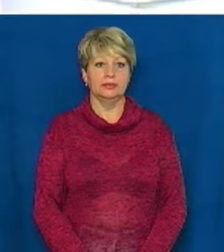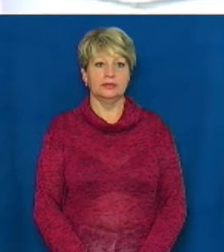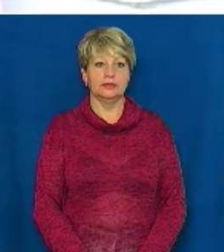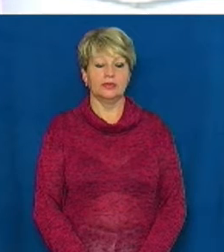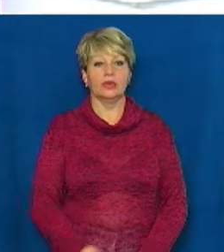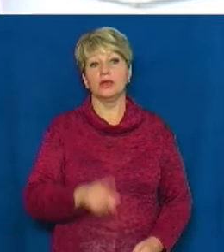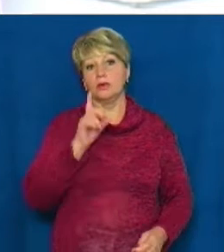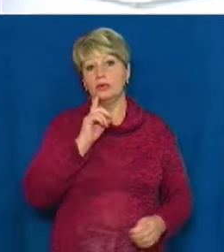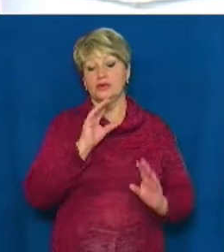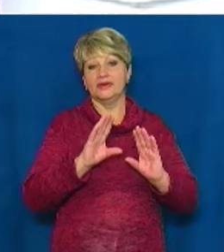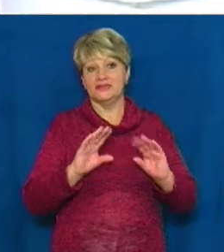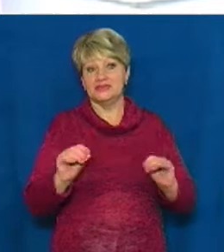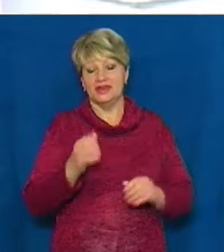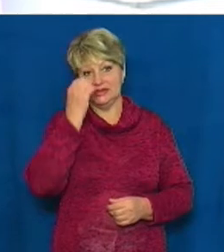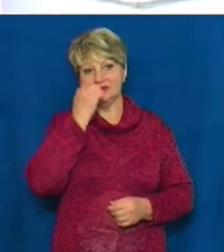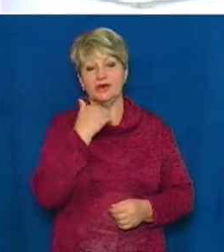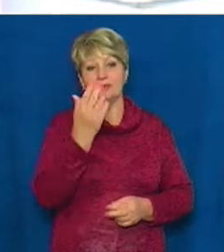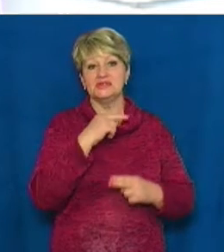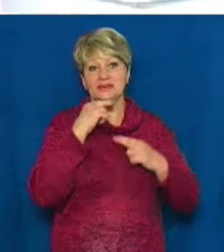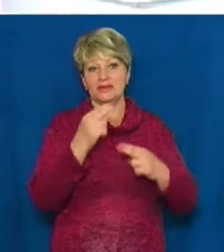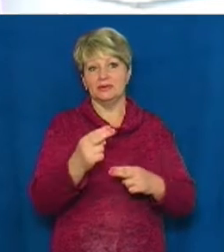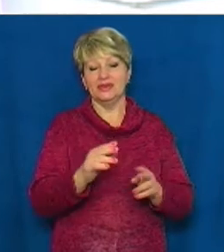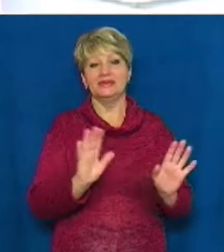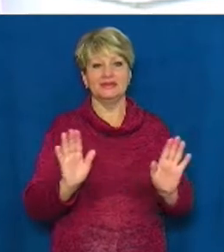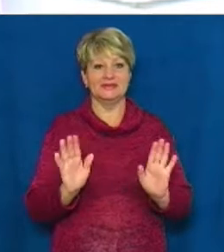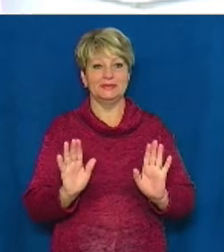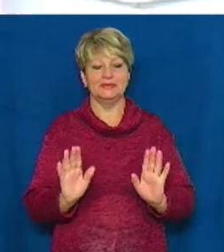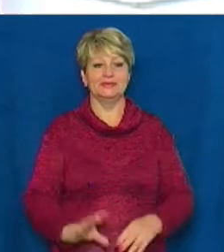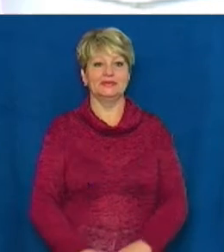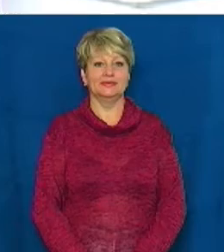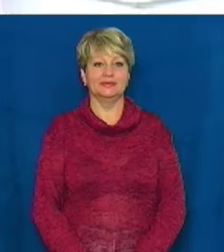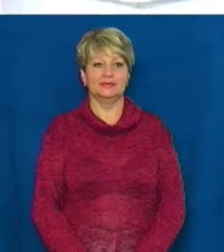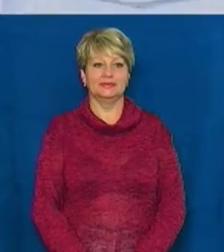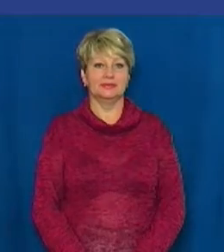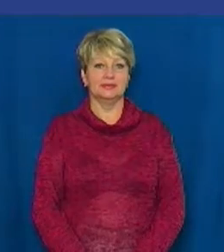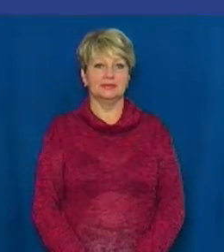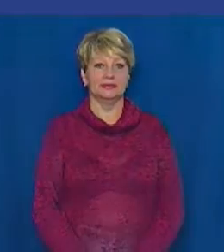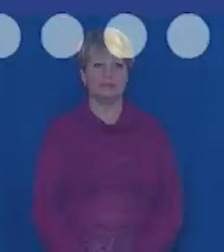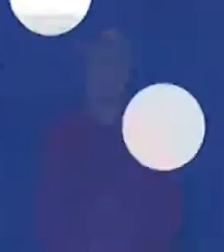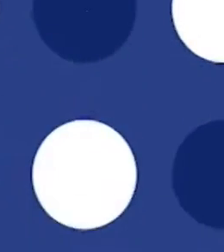На цьому все. Дякуємо за увагу і наступний випуск новин дивіться о 17:00.